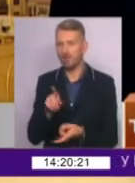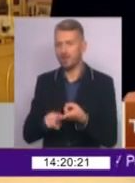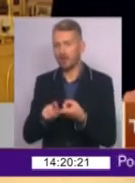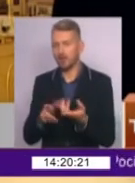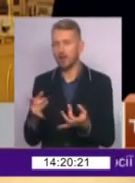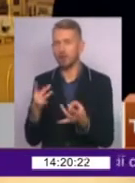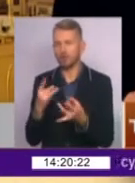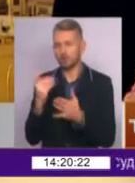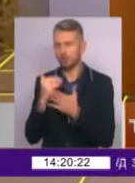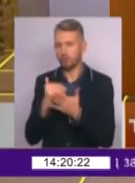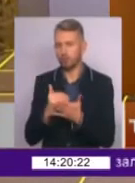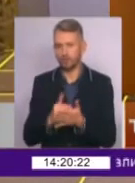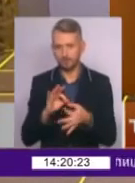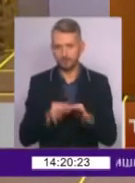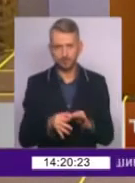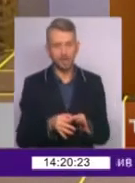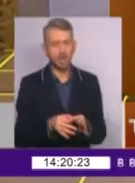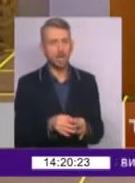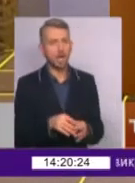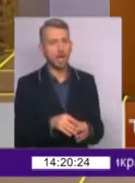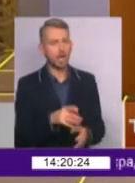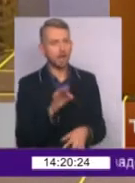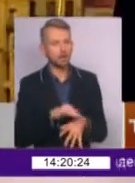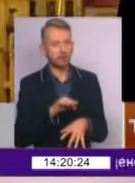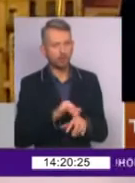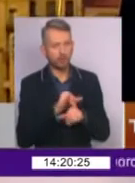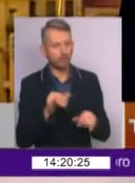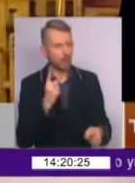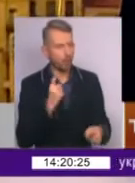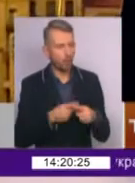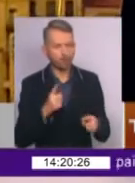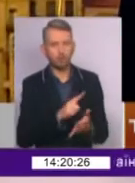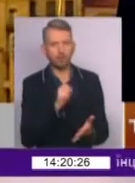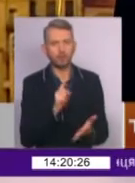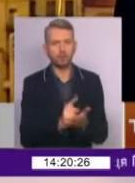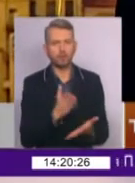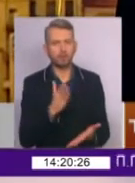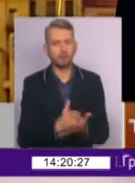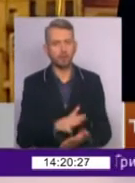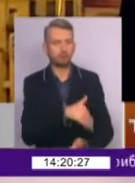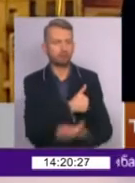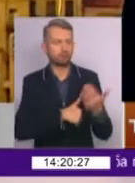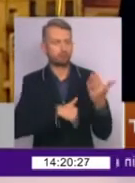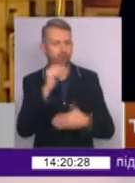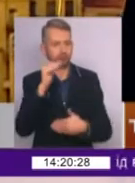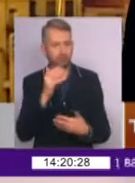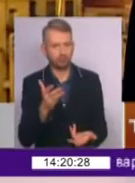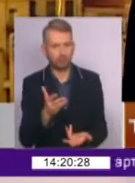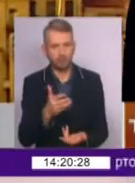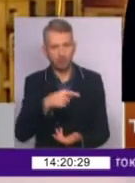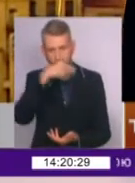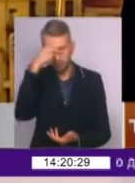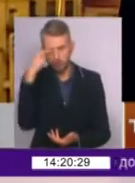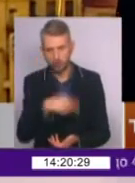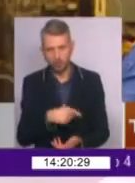ласка, по пунктам. Захворювання гостро завжди розвивається. Обов'язковим є лихоманка. Тобто ми зараз говоримо про... І про те, і про